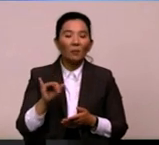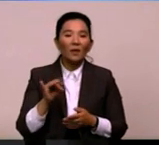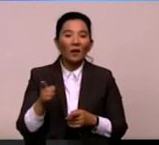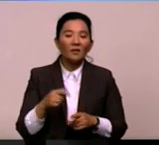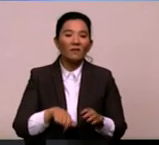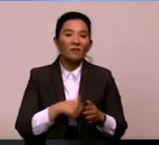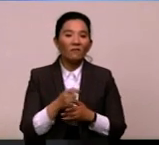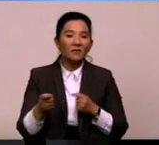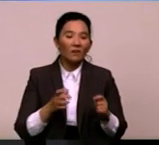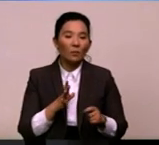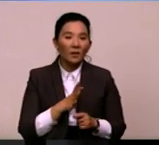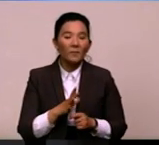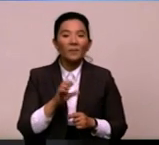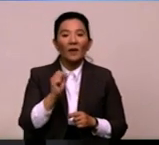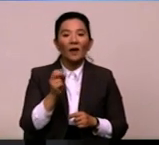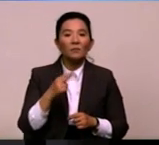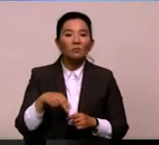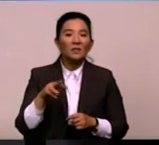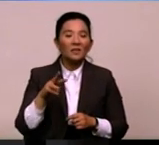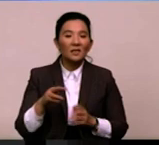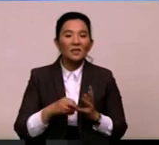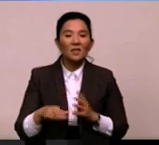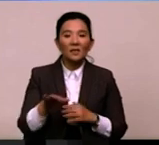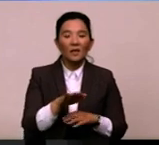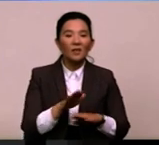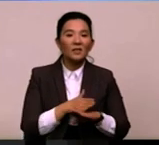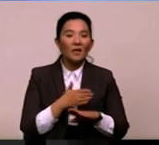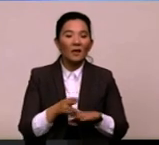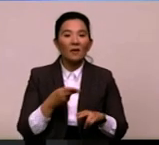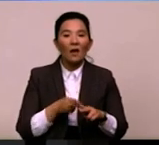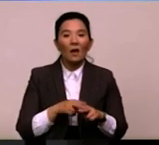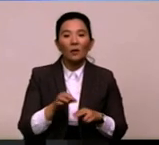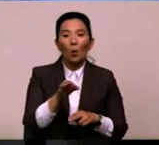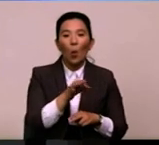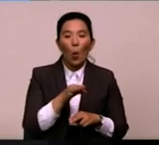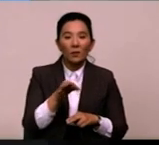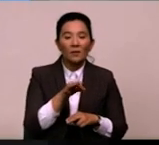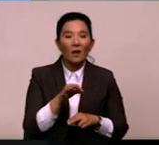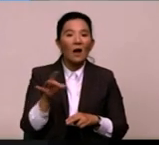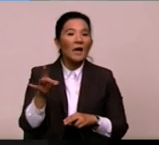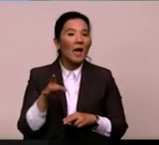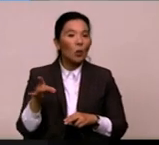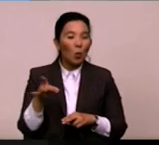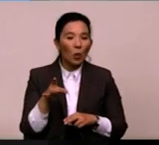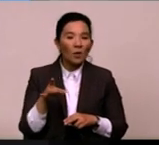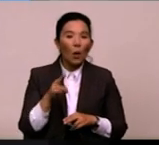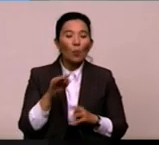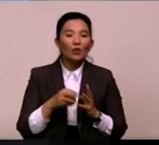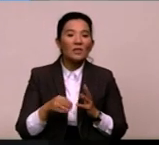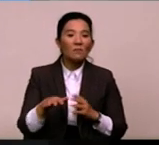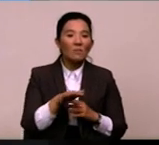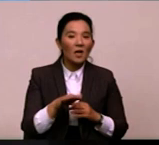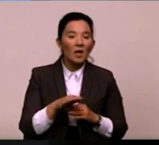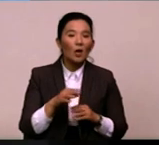войска. Значит, административное территориальное деление – это области, районы,